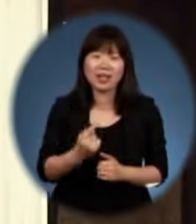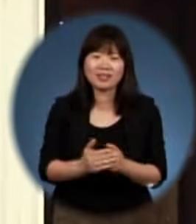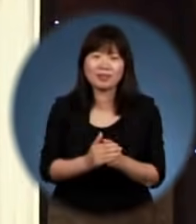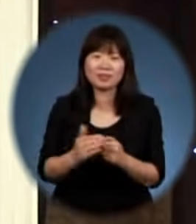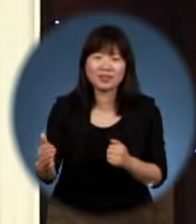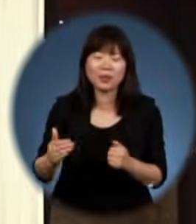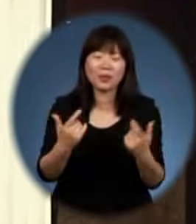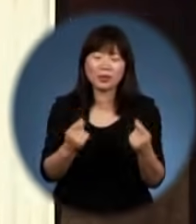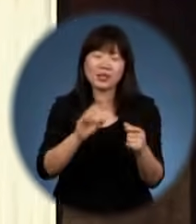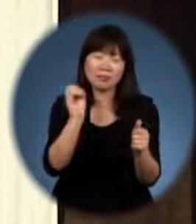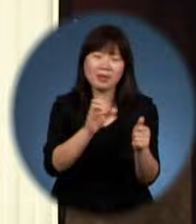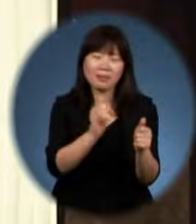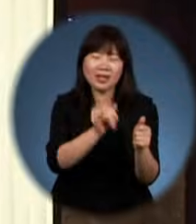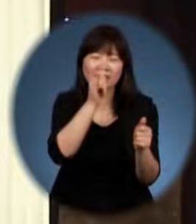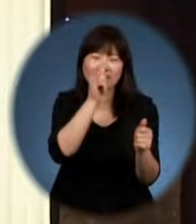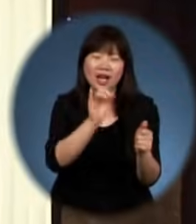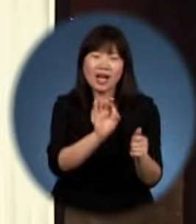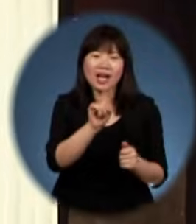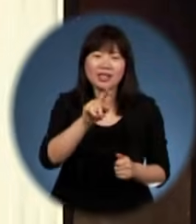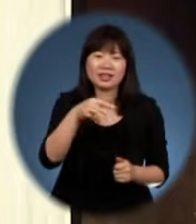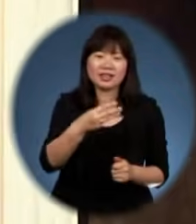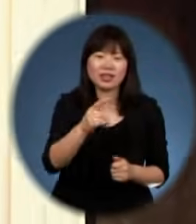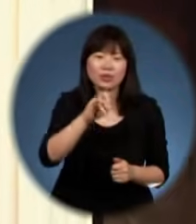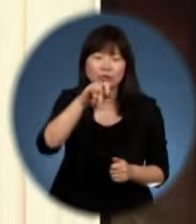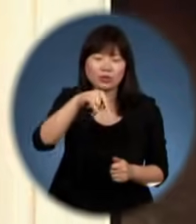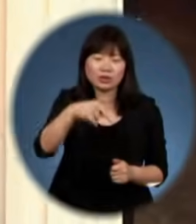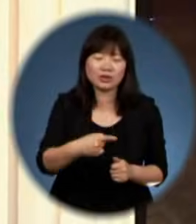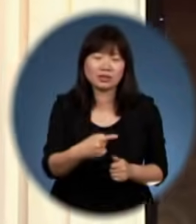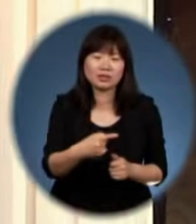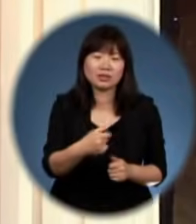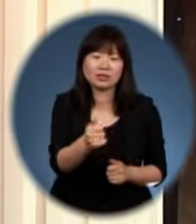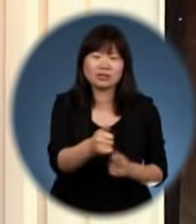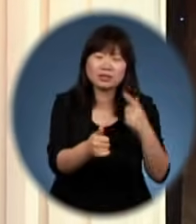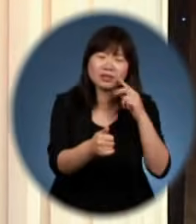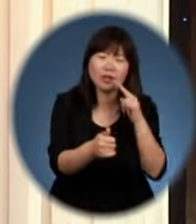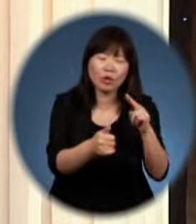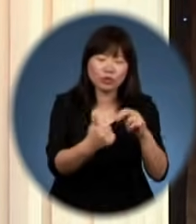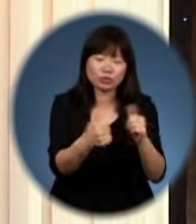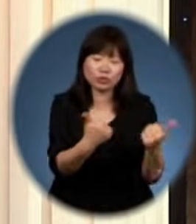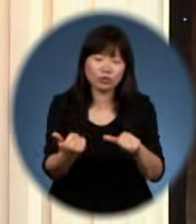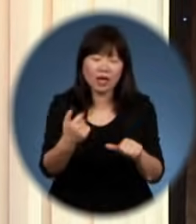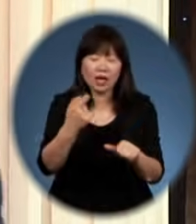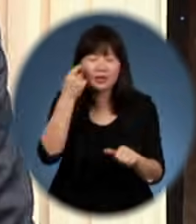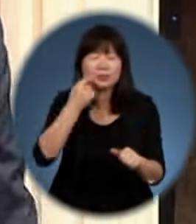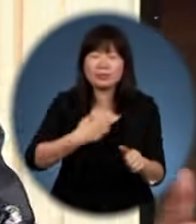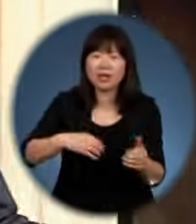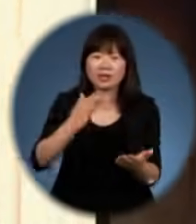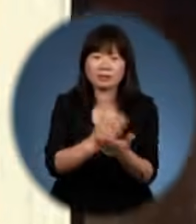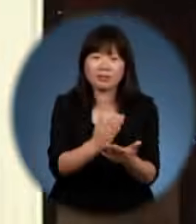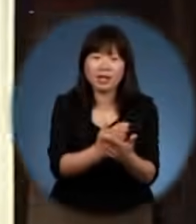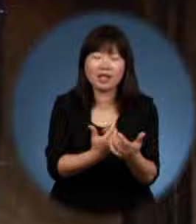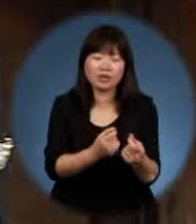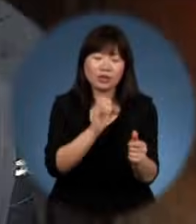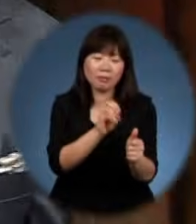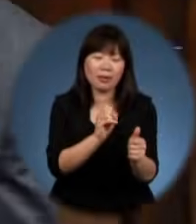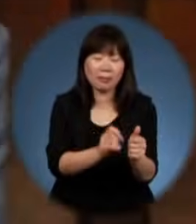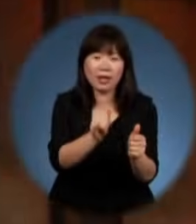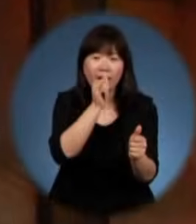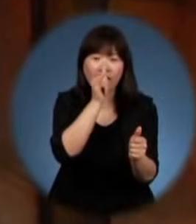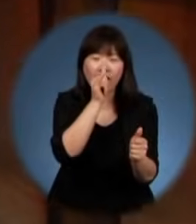이렇게 해야 합니다 아킬레우스 요 죽었다고 슬퍼하지 마시오 이렇게 이야기 했어